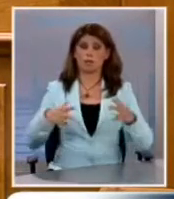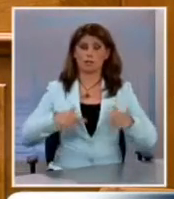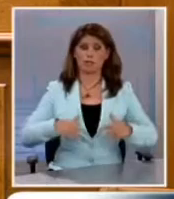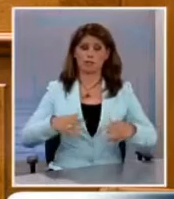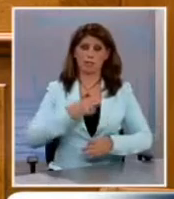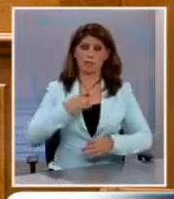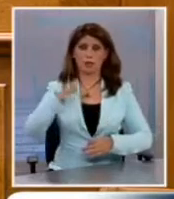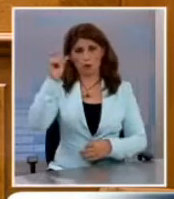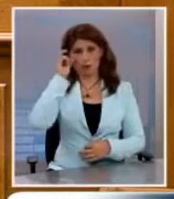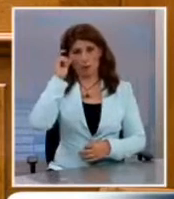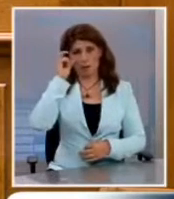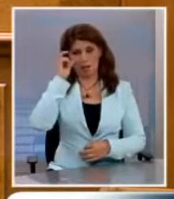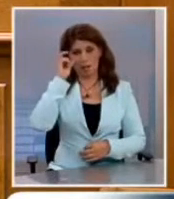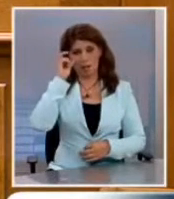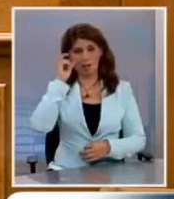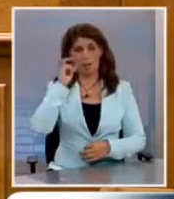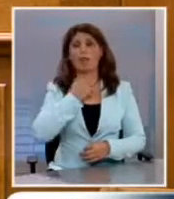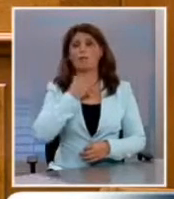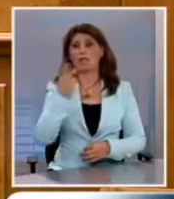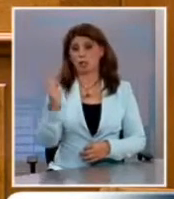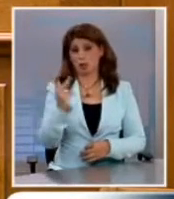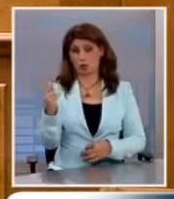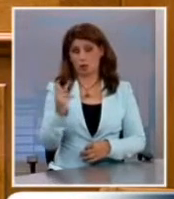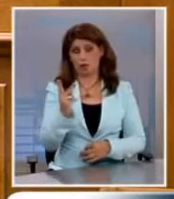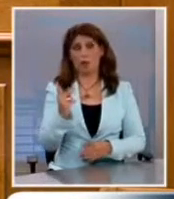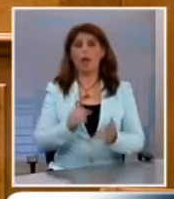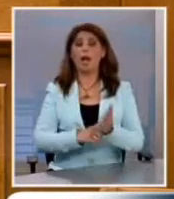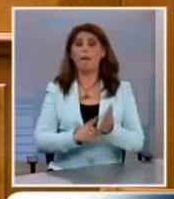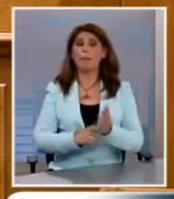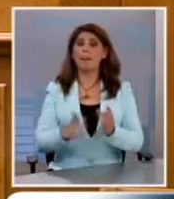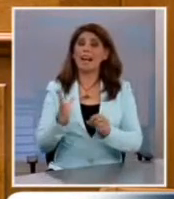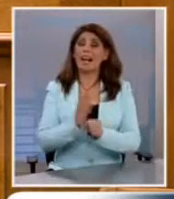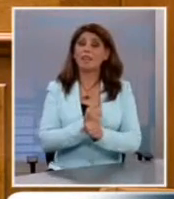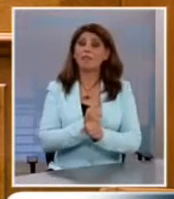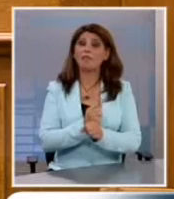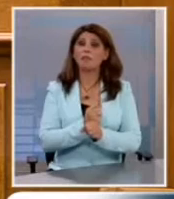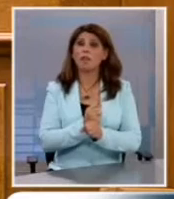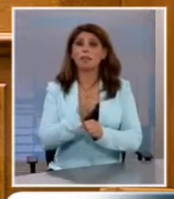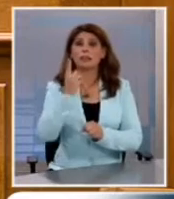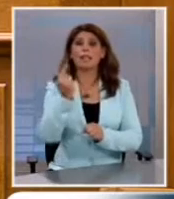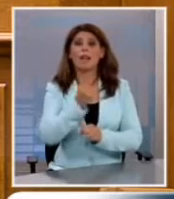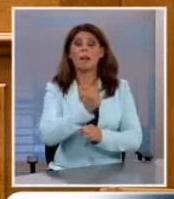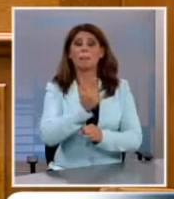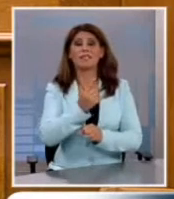Σαμαρά και Βενιζέλου, έπρεπε να πιάσετε πρωτογενές πλεονάσμα 1,5%.